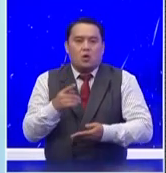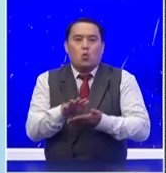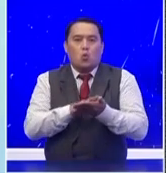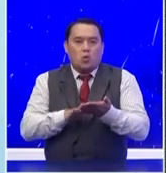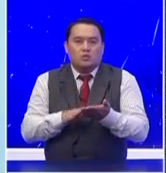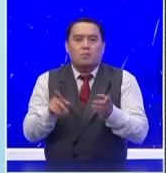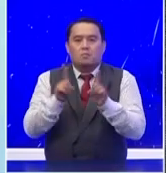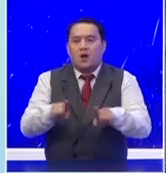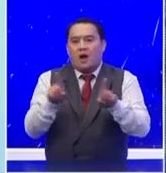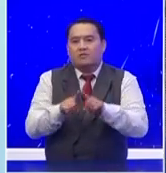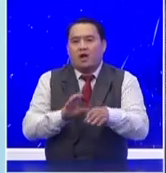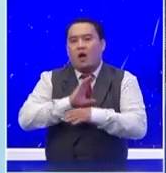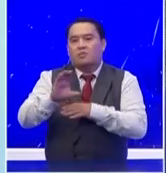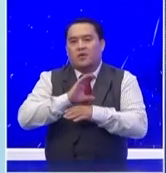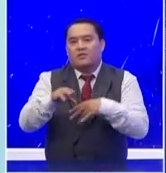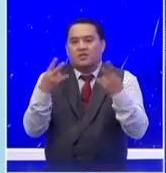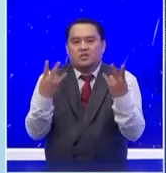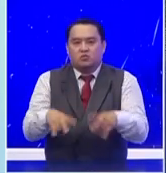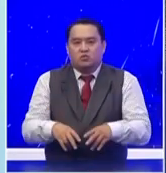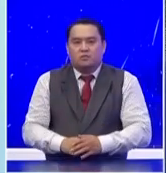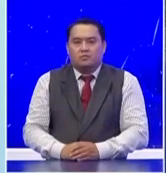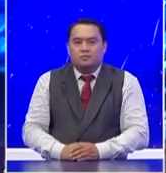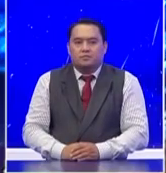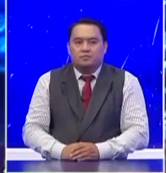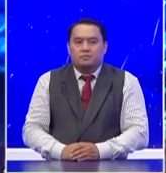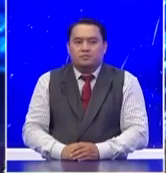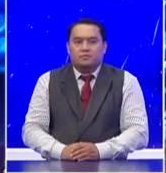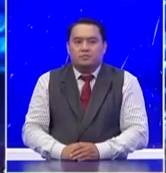өтініштерді бірнеше мәрте жіберудің қажеті жоқ.